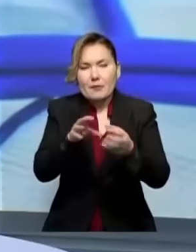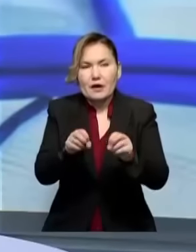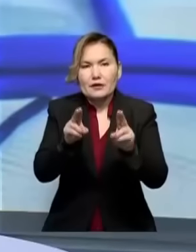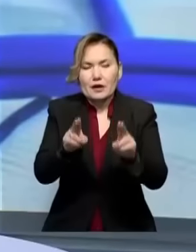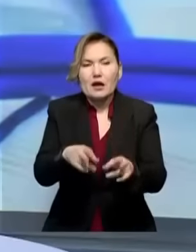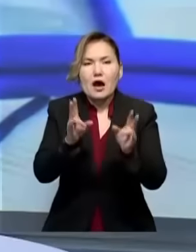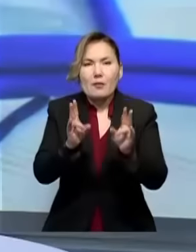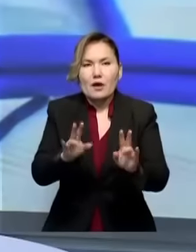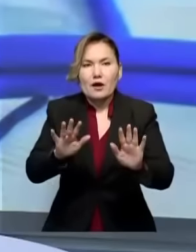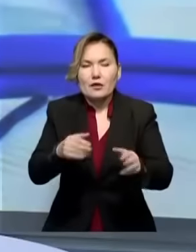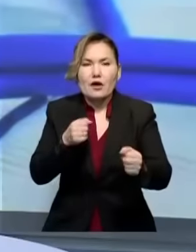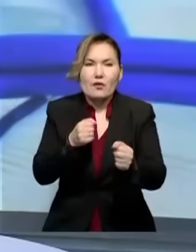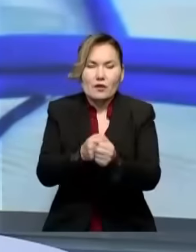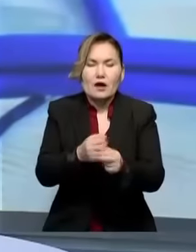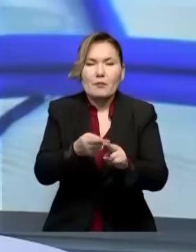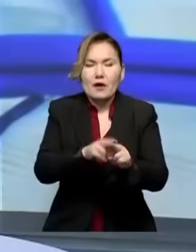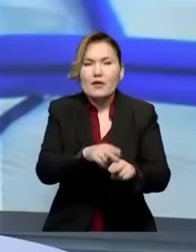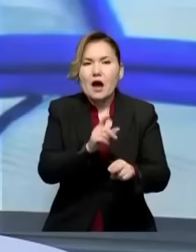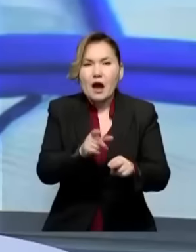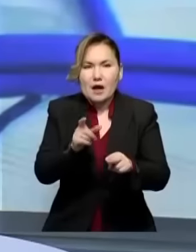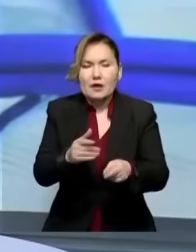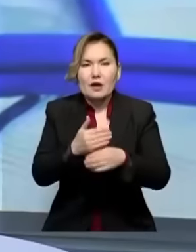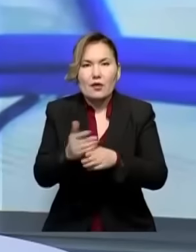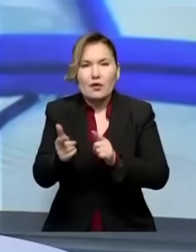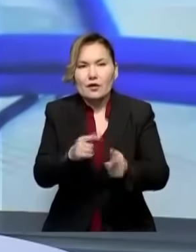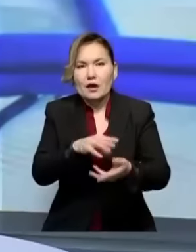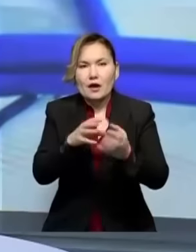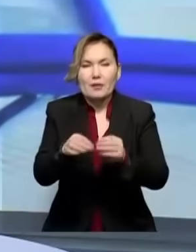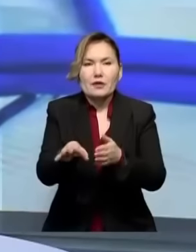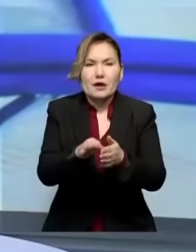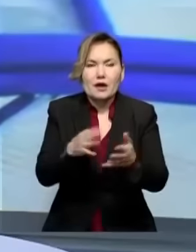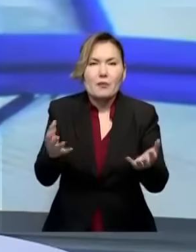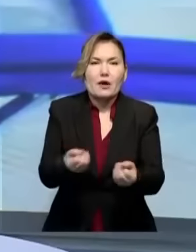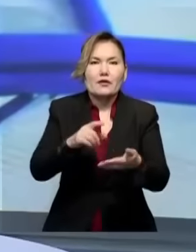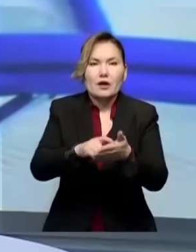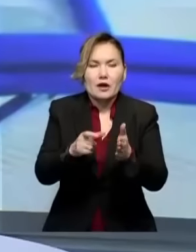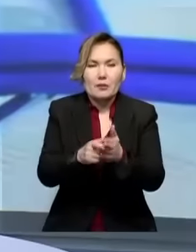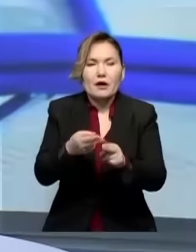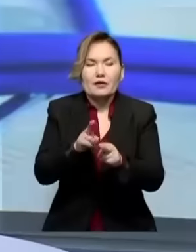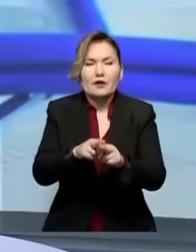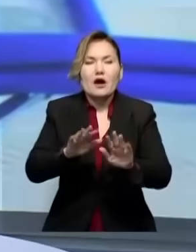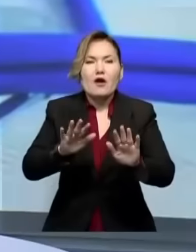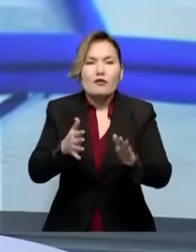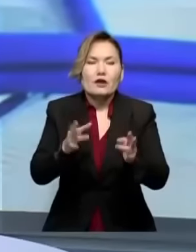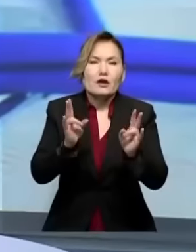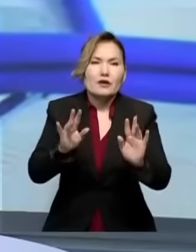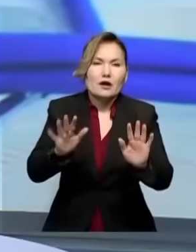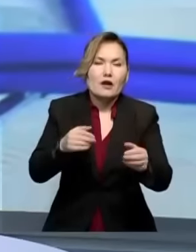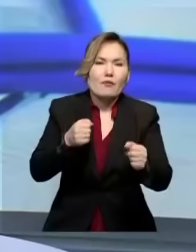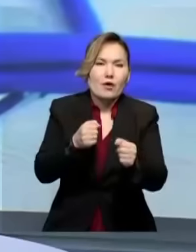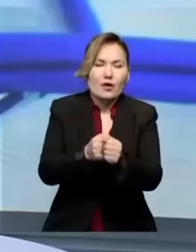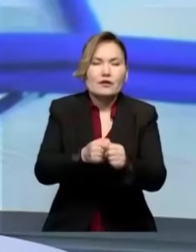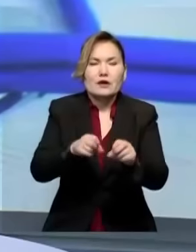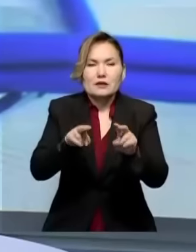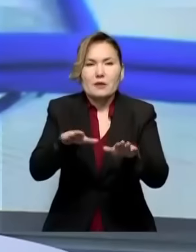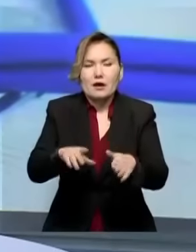мұндай пункттердің қызметіне қатысты әдістеме әзірледі. Осыған сәйкес жедел құтқару бекеттері жол көлік оқиғасының статистикасы азайған